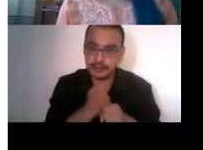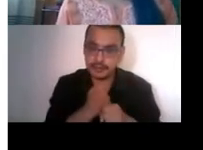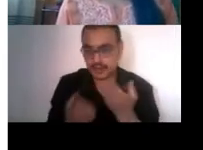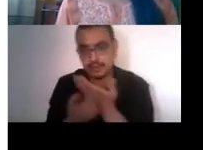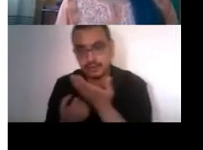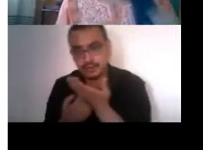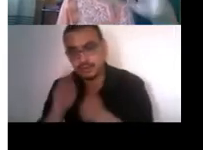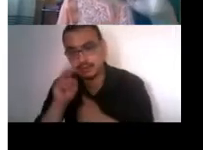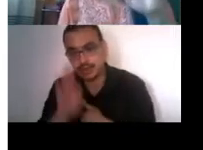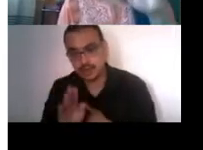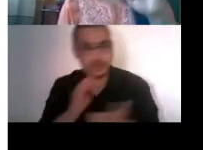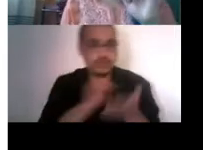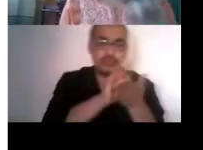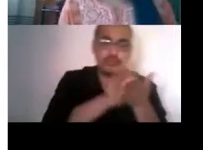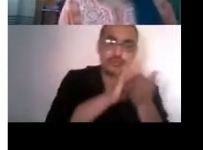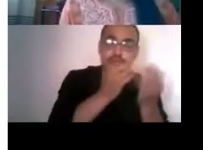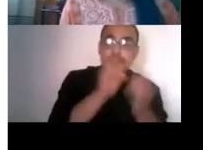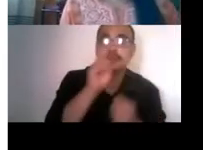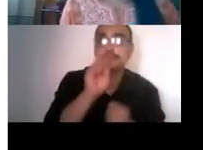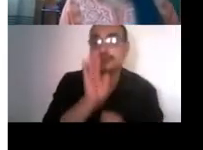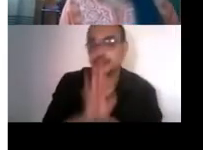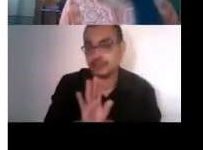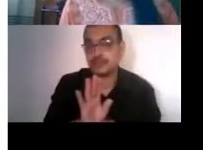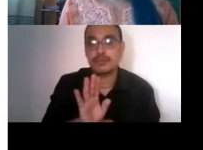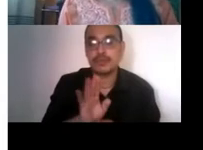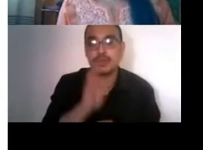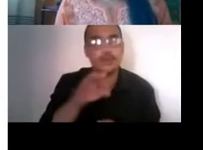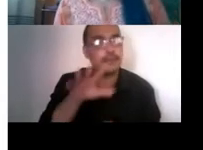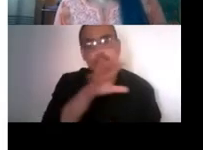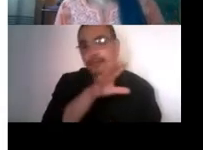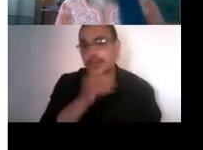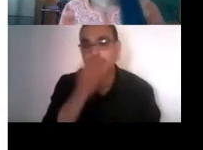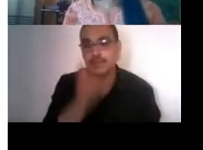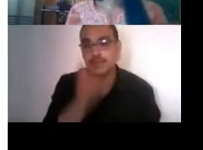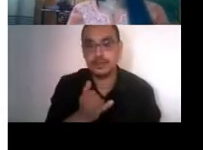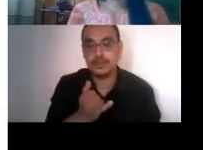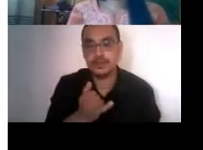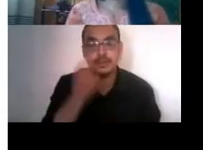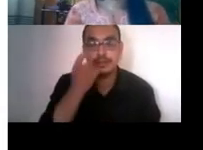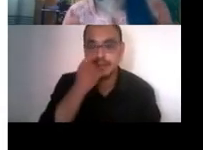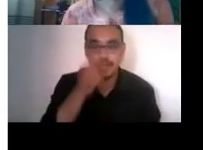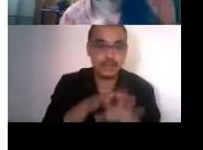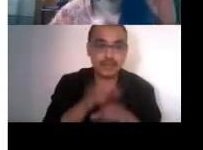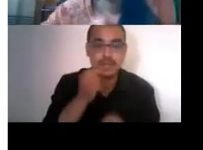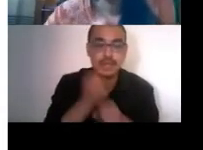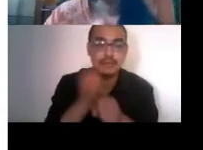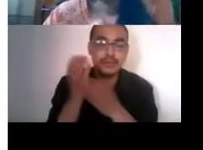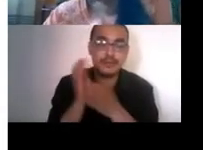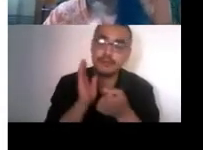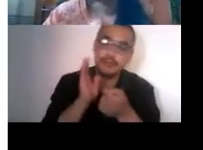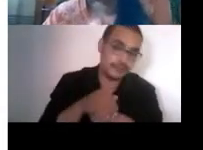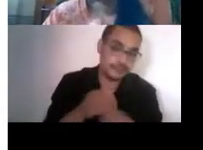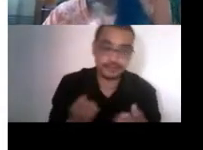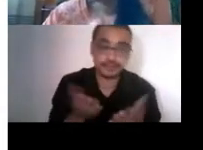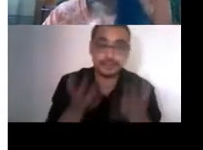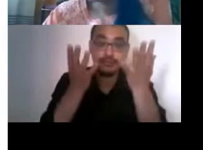छ सरसफाइ पनि गर्नु परेको छ यी सबै कारणले के भयो महिलाको कार्यभारमा एकदमै वृद्धि भयो अब धेरै वृद्धि